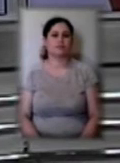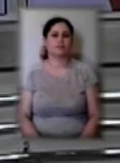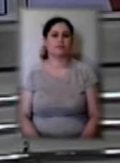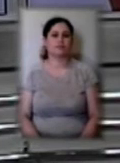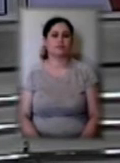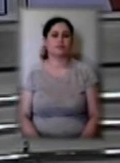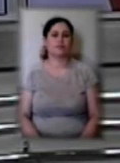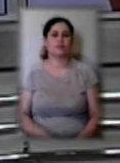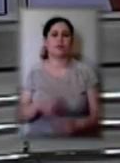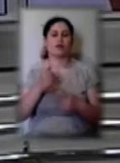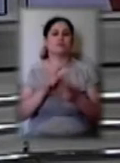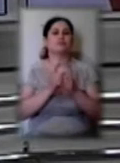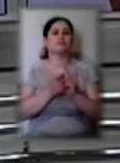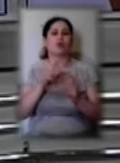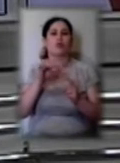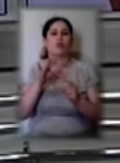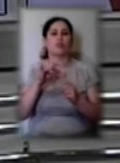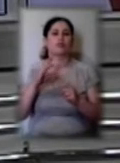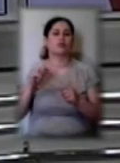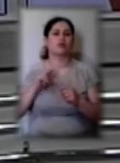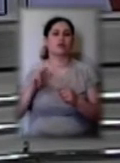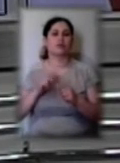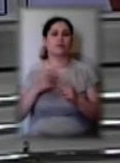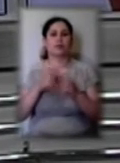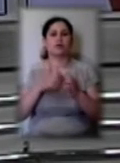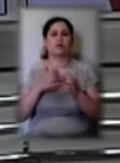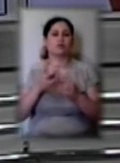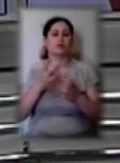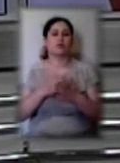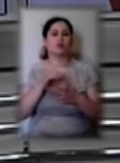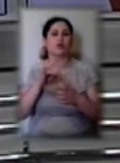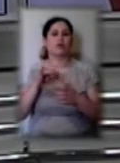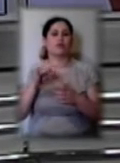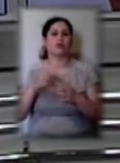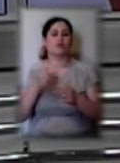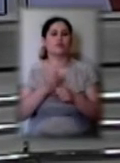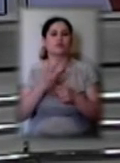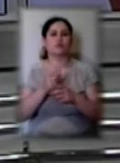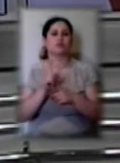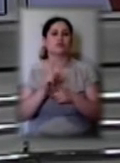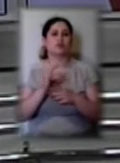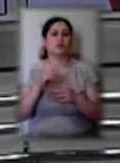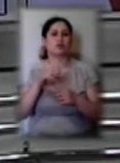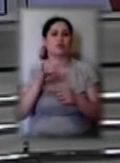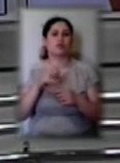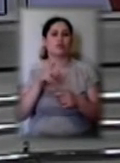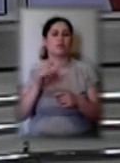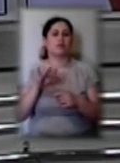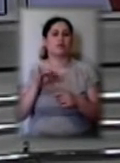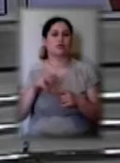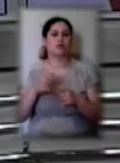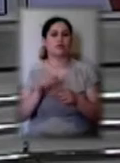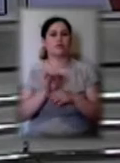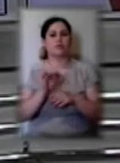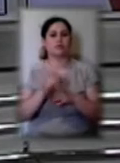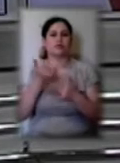Як перетворити хобі на роботу? Херсонка Майя Дорофєєва створює свічки з натуральних матеріалів. Процес виготовлення сьогодні